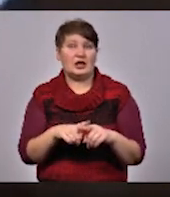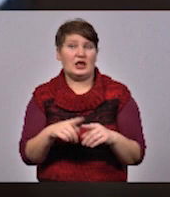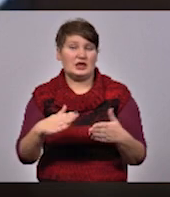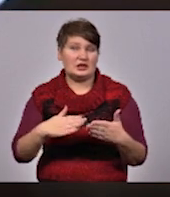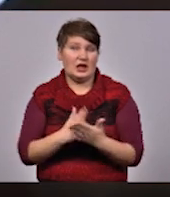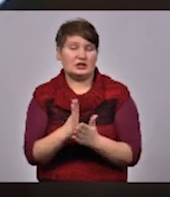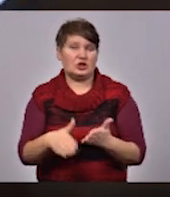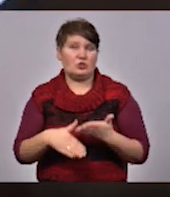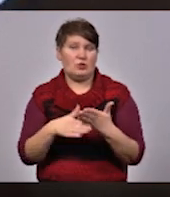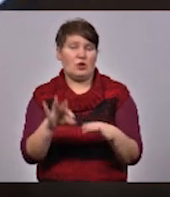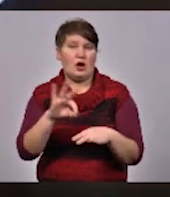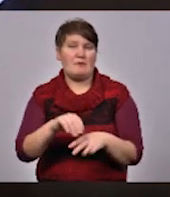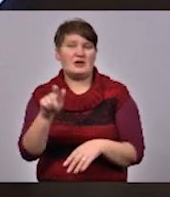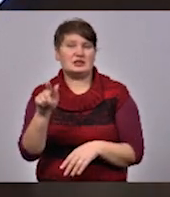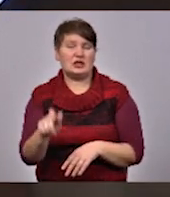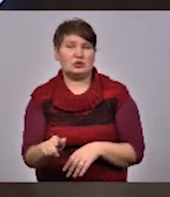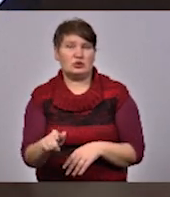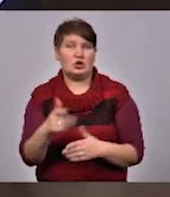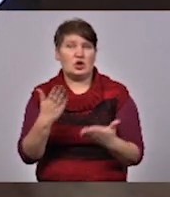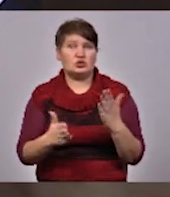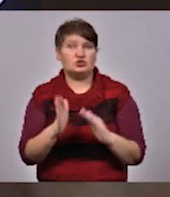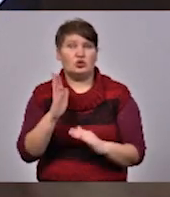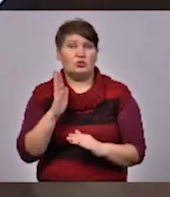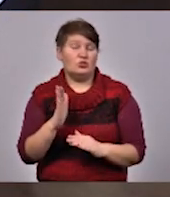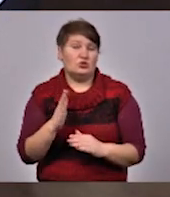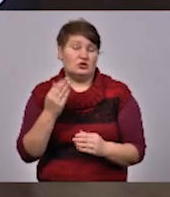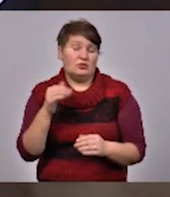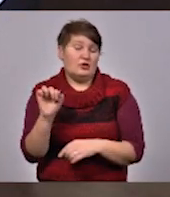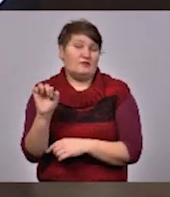допомога пацієнту. І відповідно, якщо ми будемо зволікати із